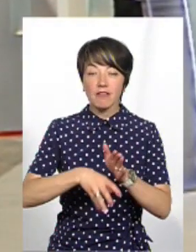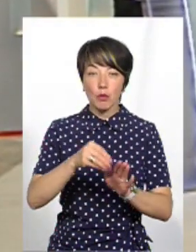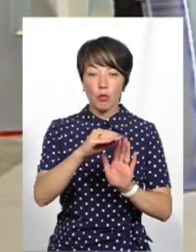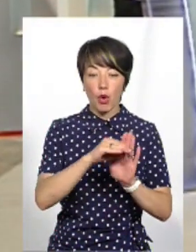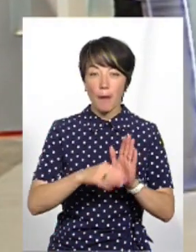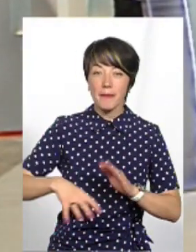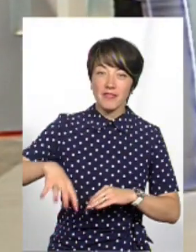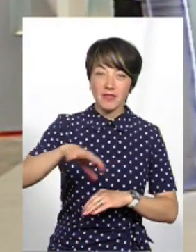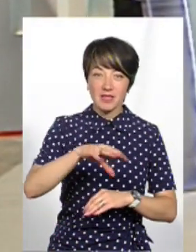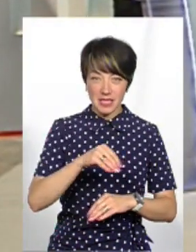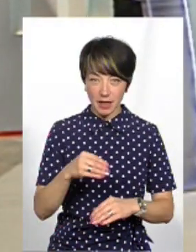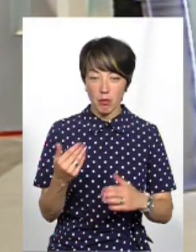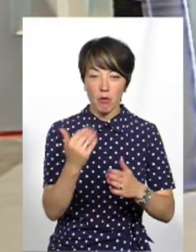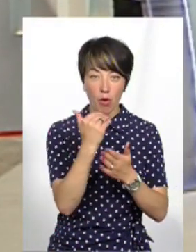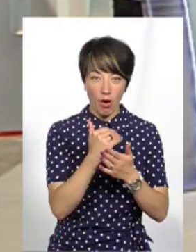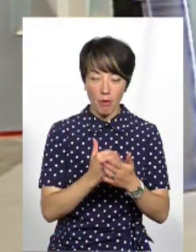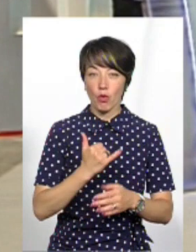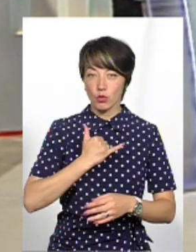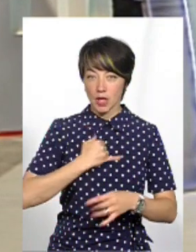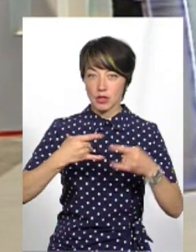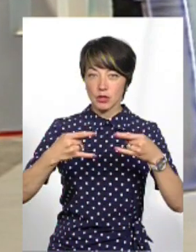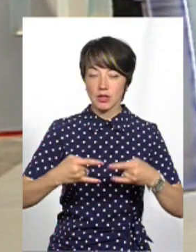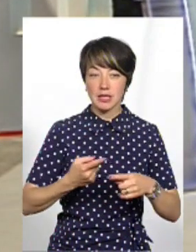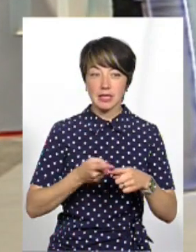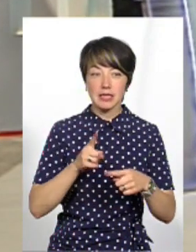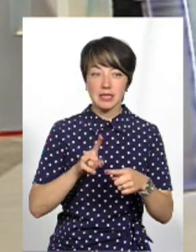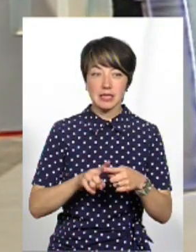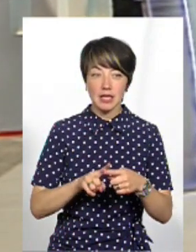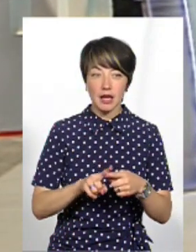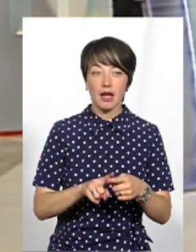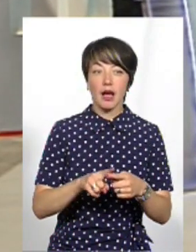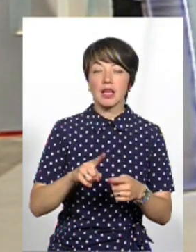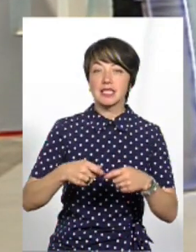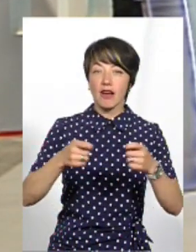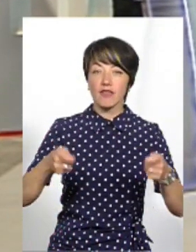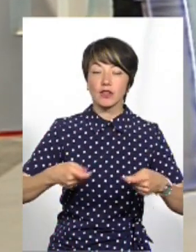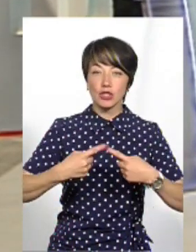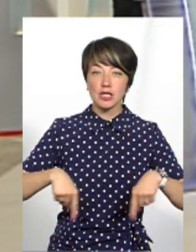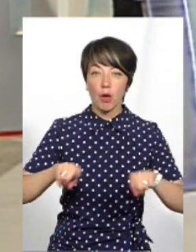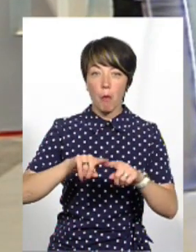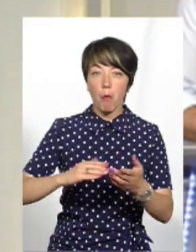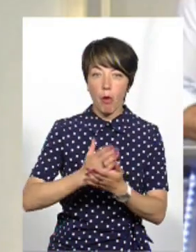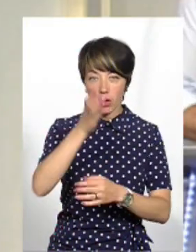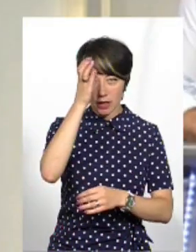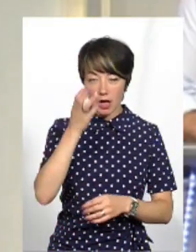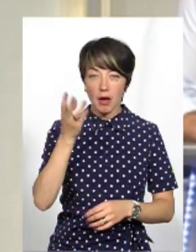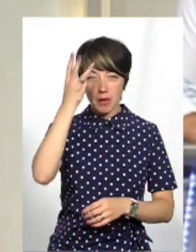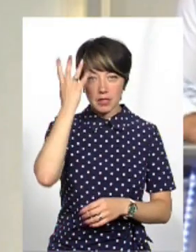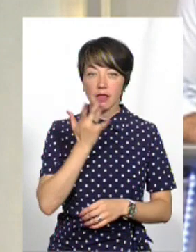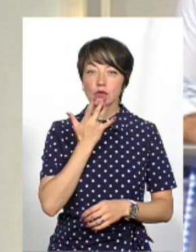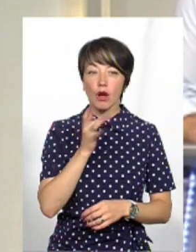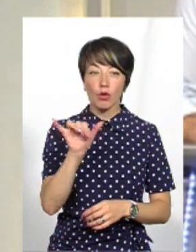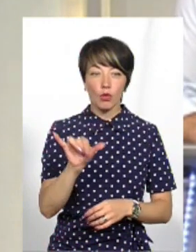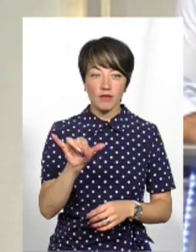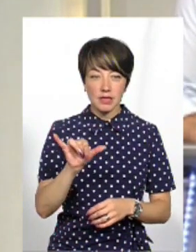кандидатів впродовж усіх випусків уже в нашій студії, це кандидатка політичних наук, завідувачка секції політології Хмельницького національного